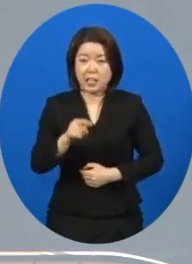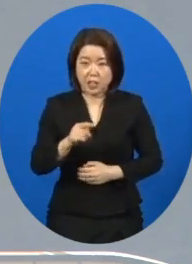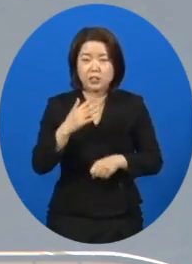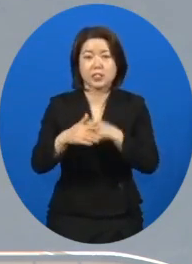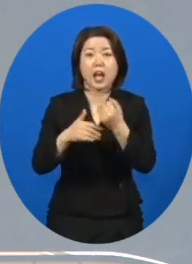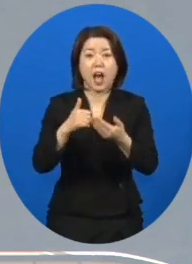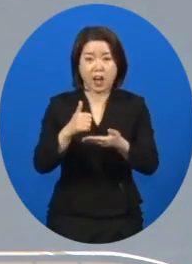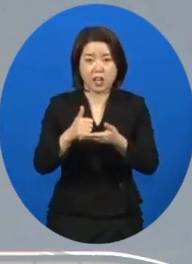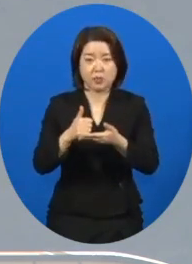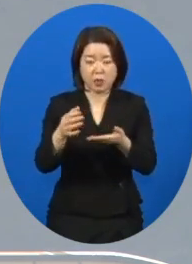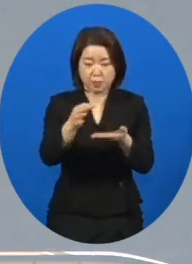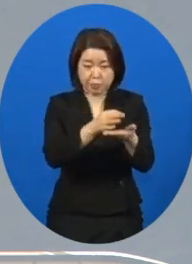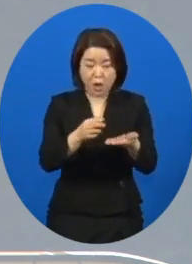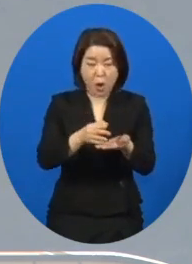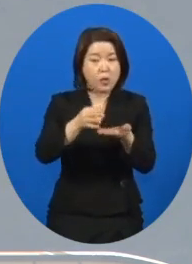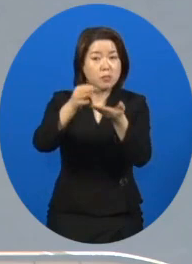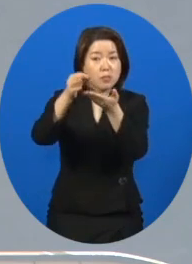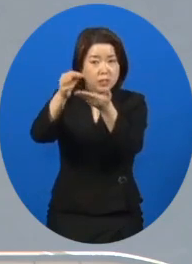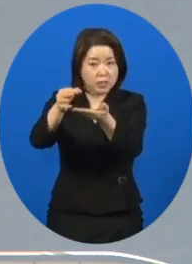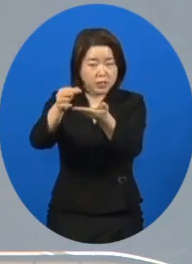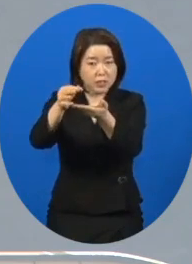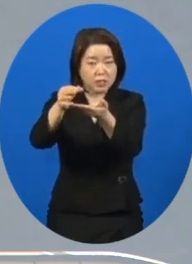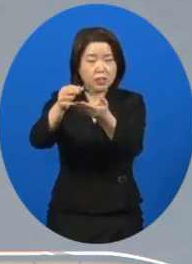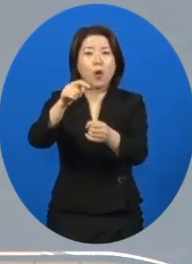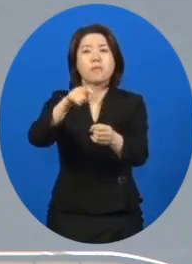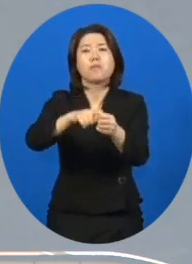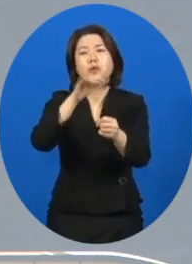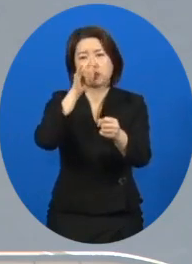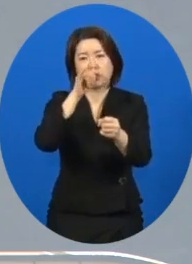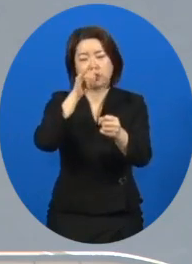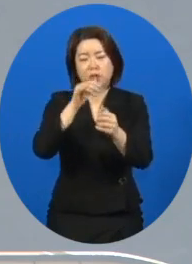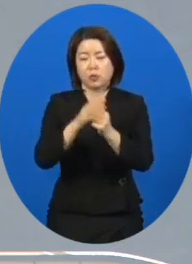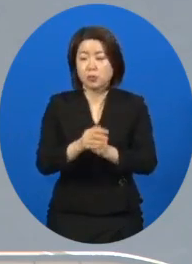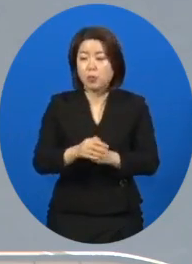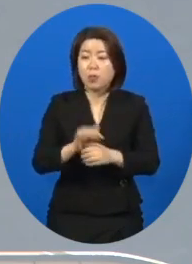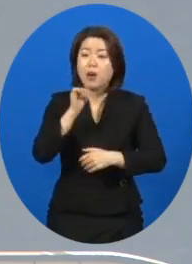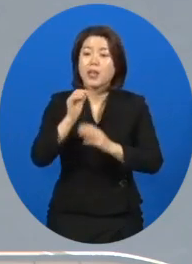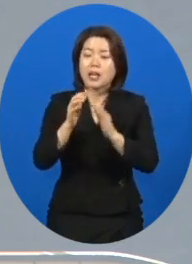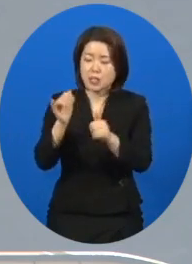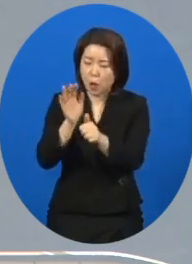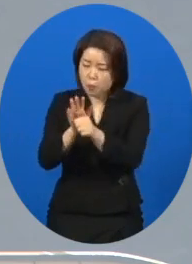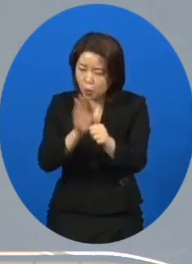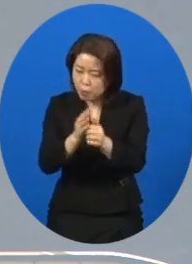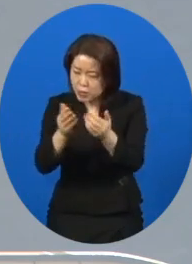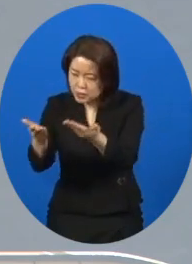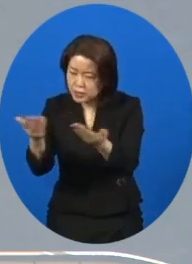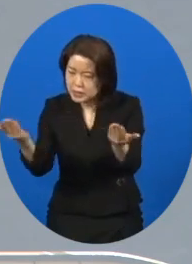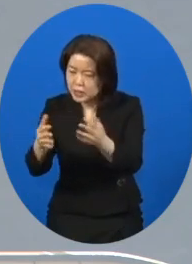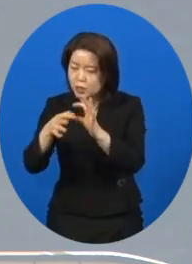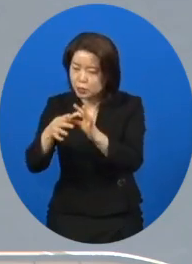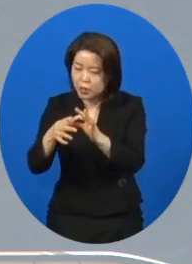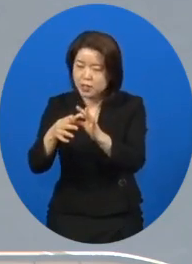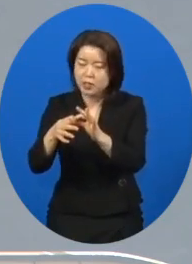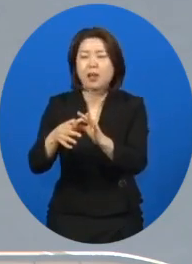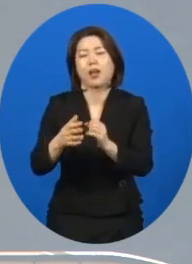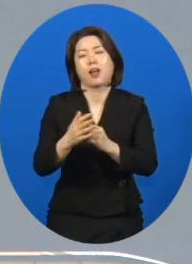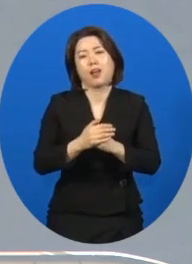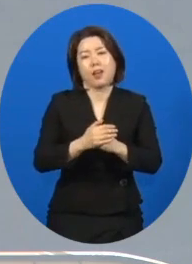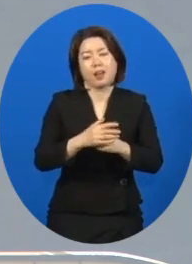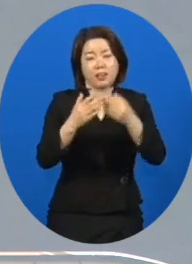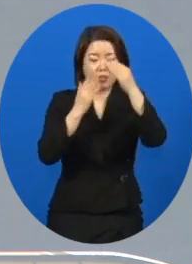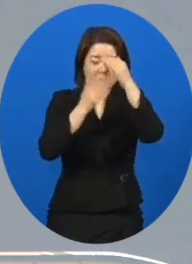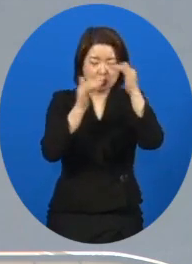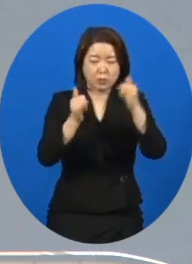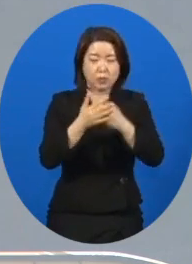하나님께서 헌금을 드리게 하는, 구제하게 하는 일을 통하여 성도들에게 복을 주시려는